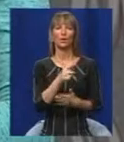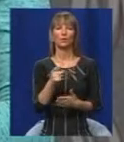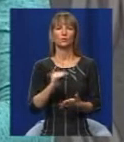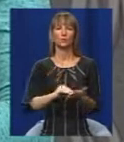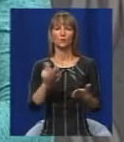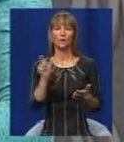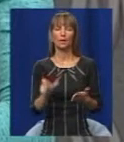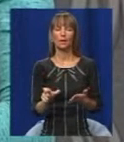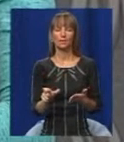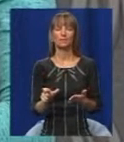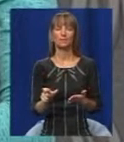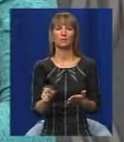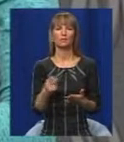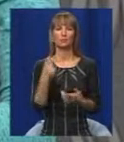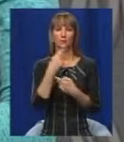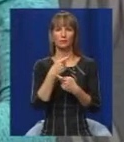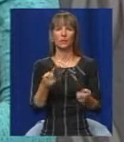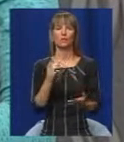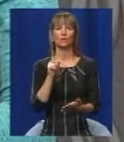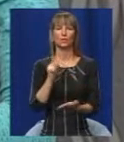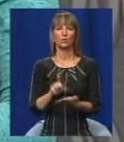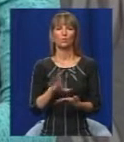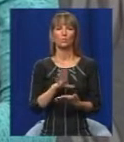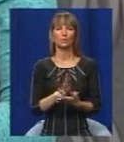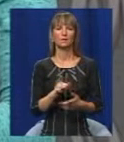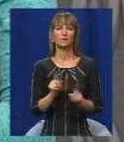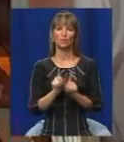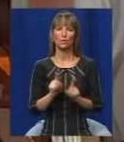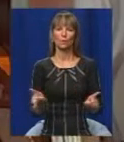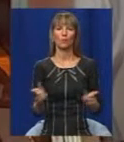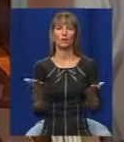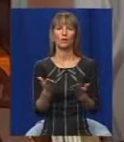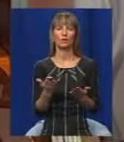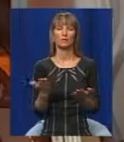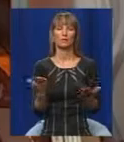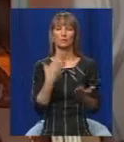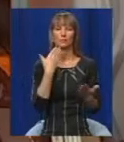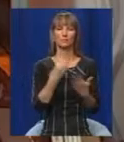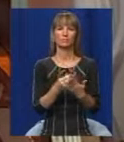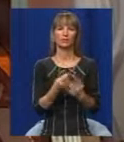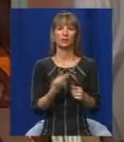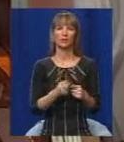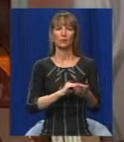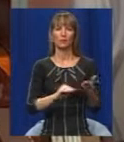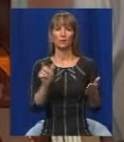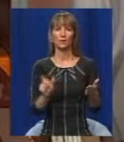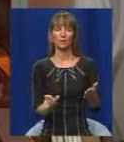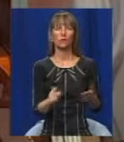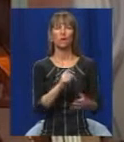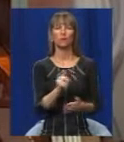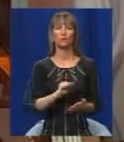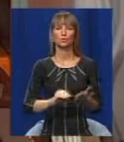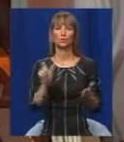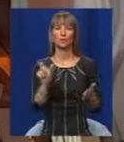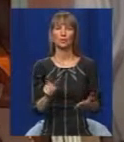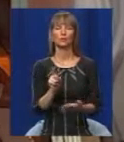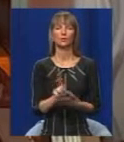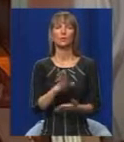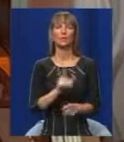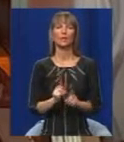кожного мас-медіа повинні бути якісь певні такі от особливості, як ти думаєш? Ну, кожен журналіст должен